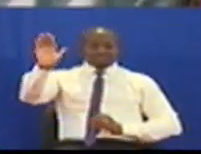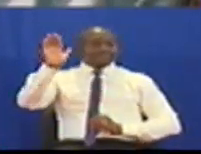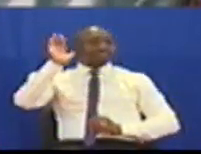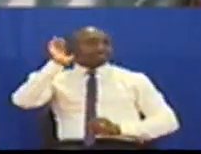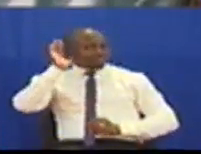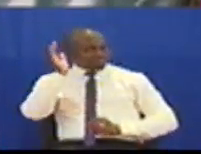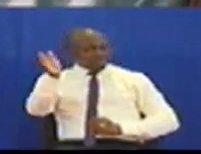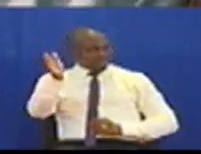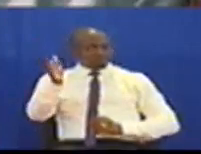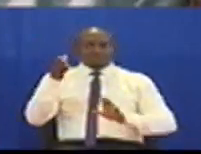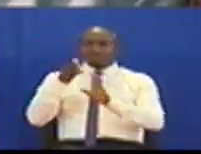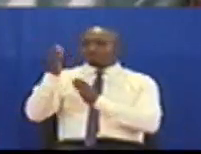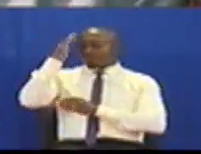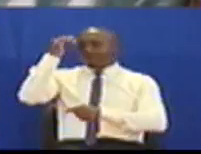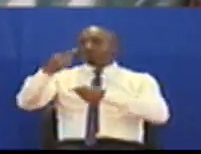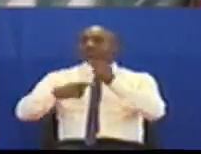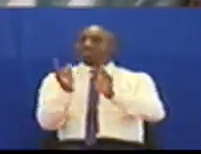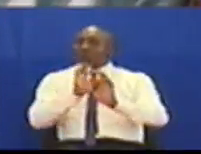tusikilizane